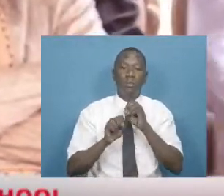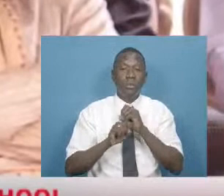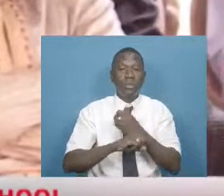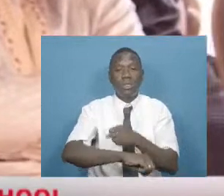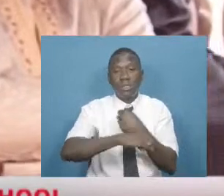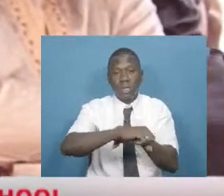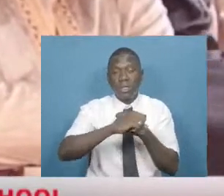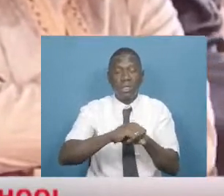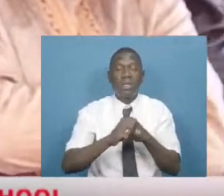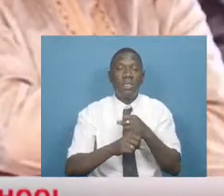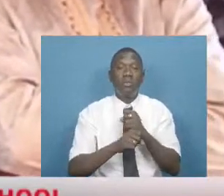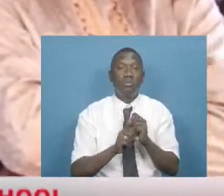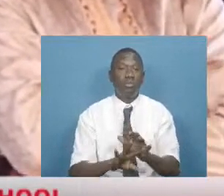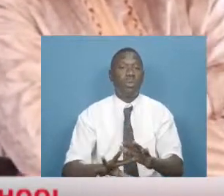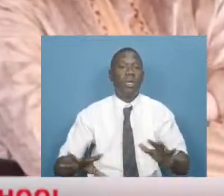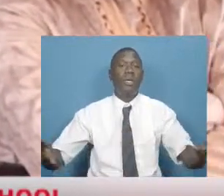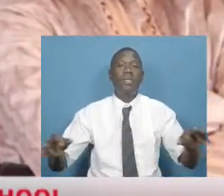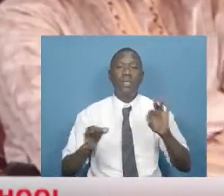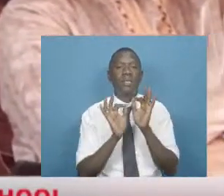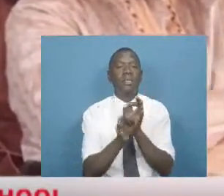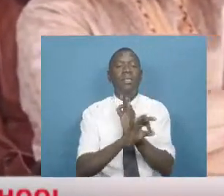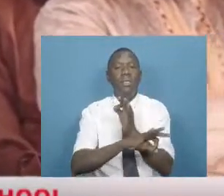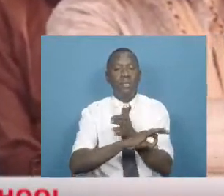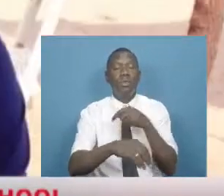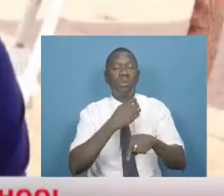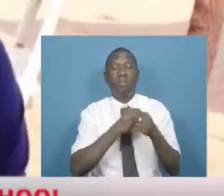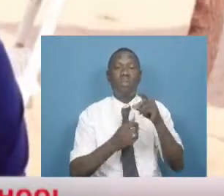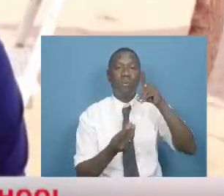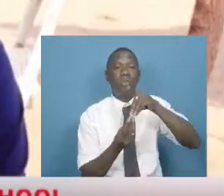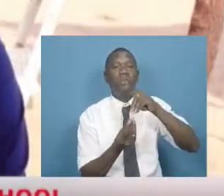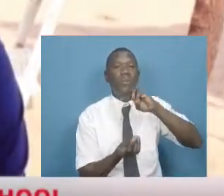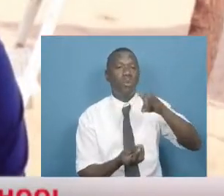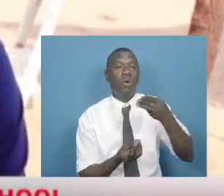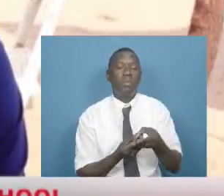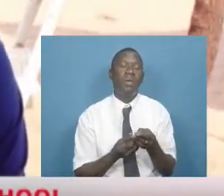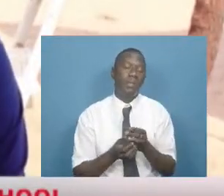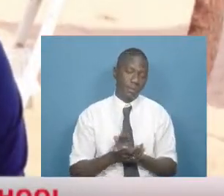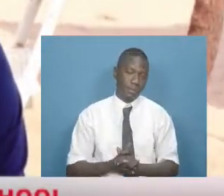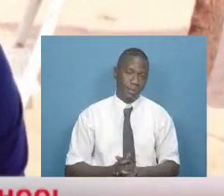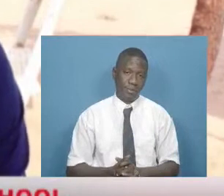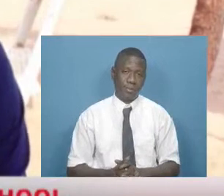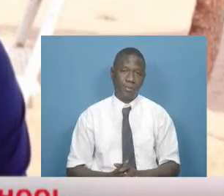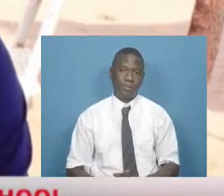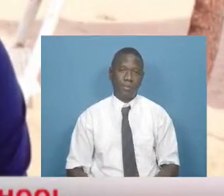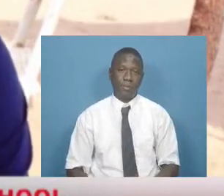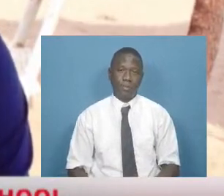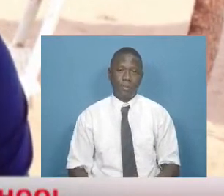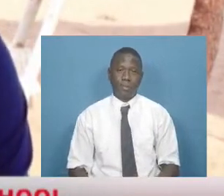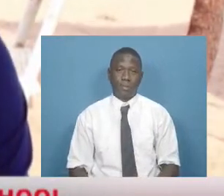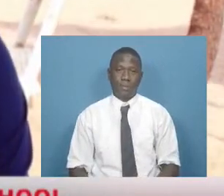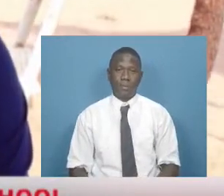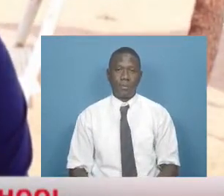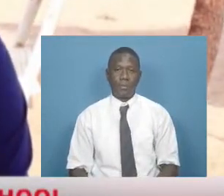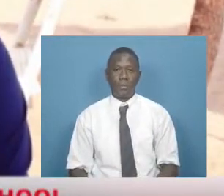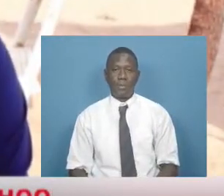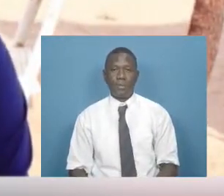the teachings of Prophet Muhammad, peace be upon him. آمن الرسول بما